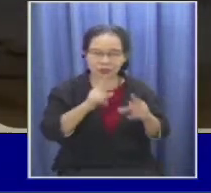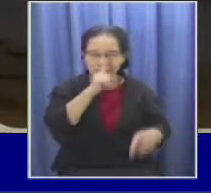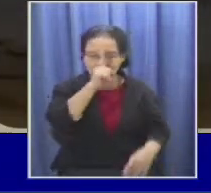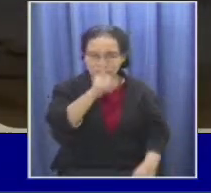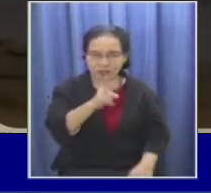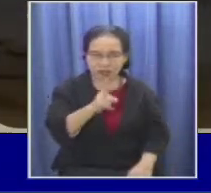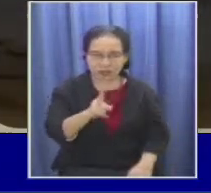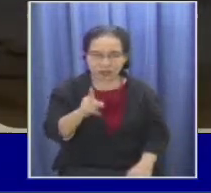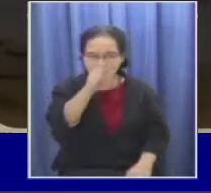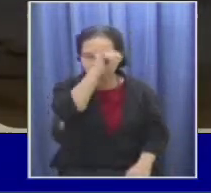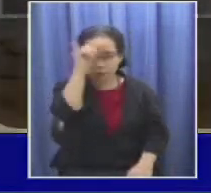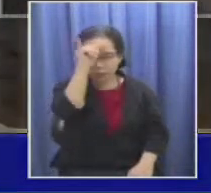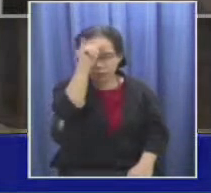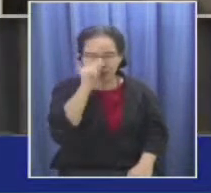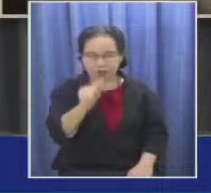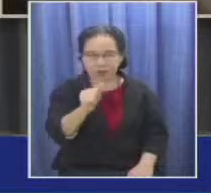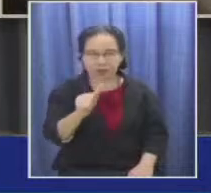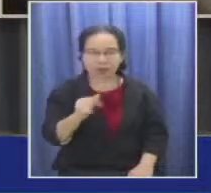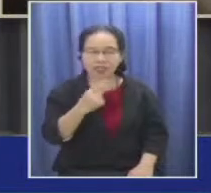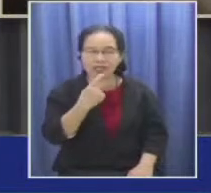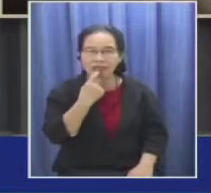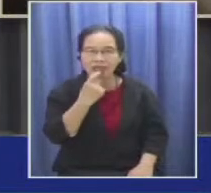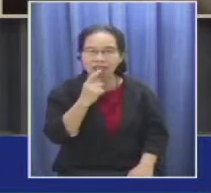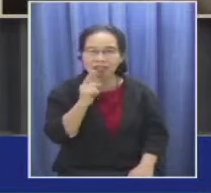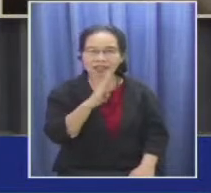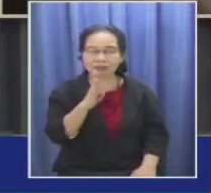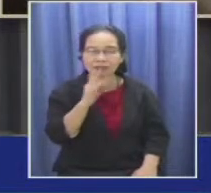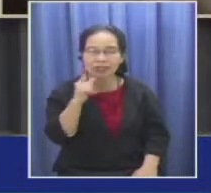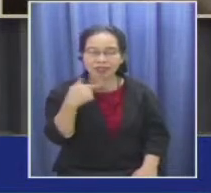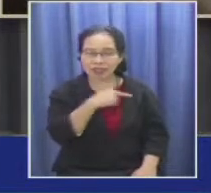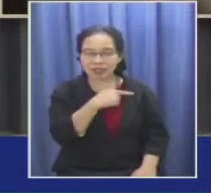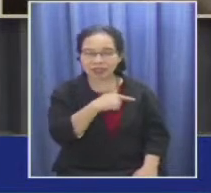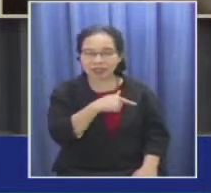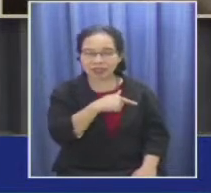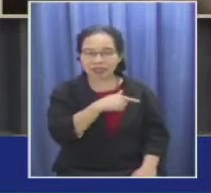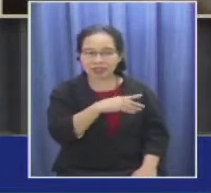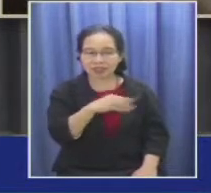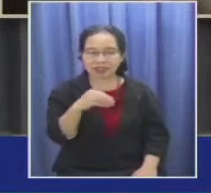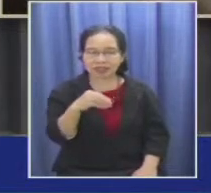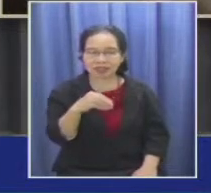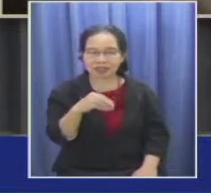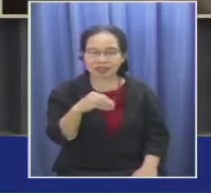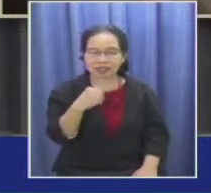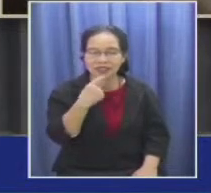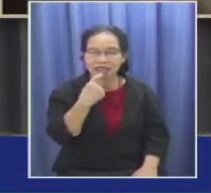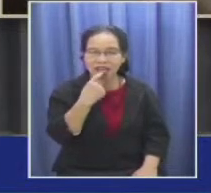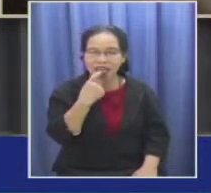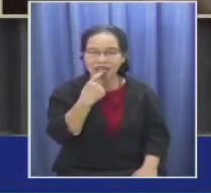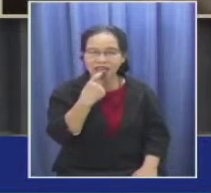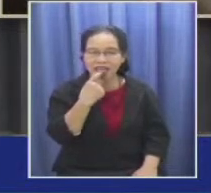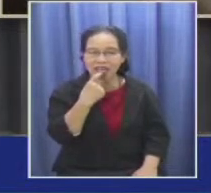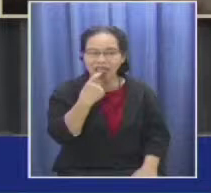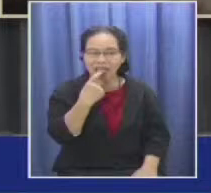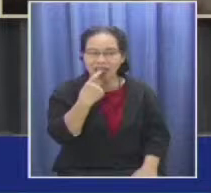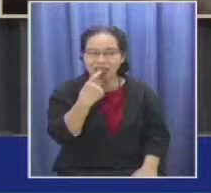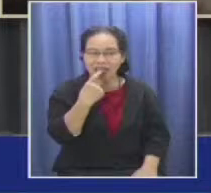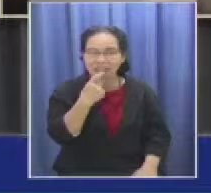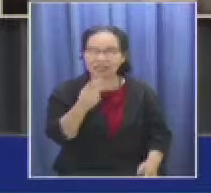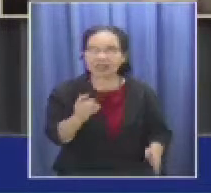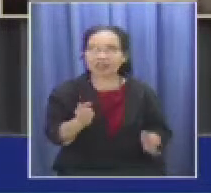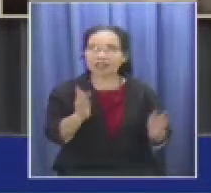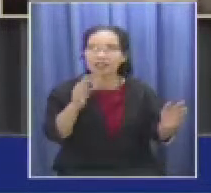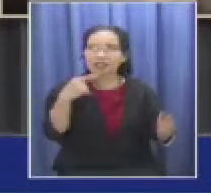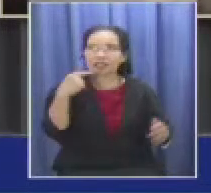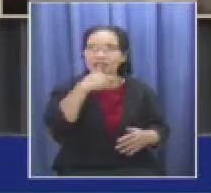takyerema no sɛ ani o akoma no sɛ daabi akoma no sɛ daabi na takyerema no sɛ ane nti wa mu na wugini ho e woni pa binum